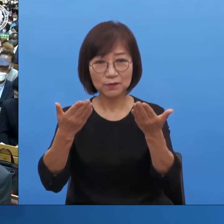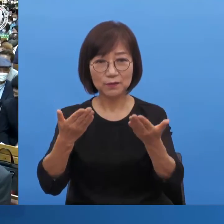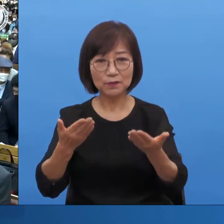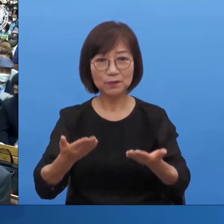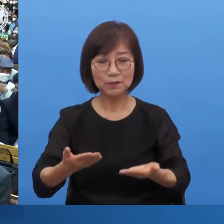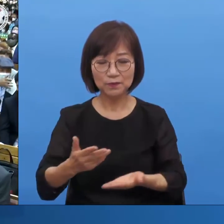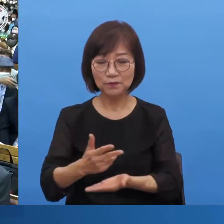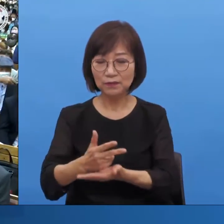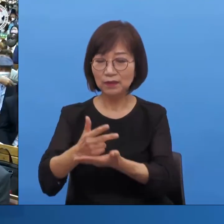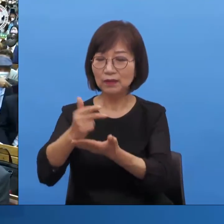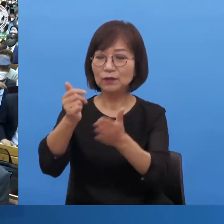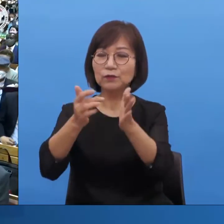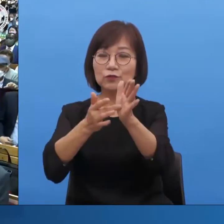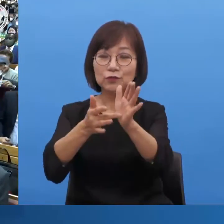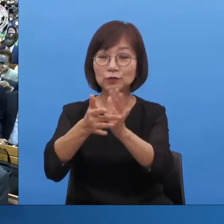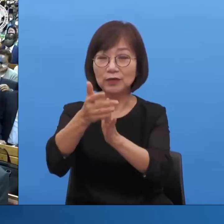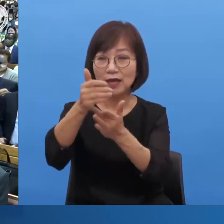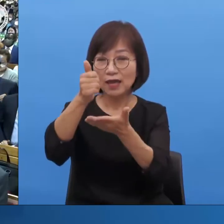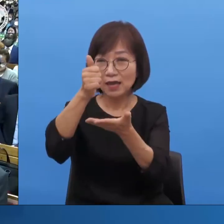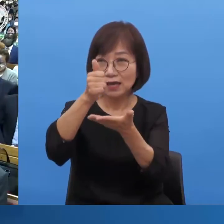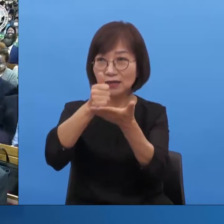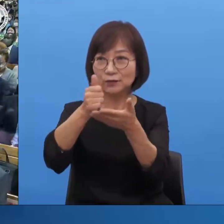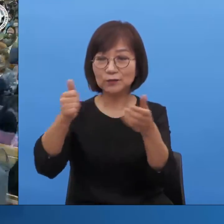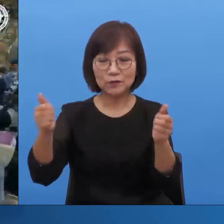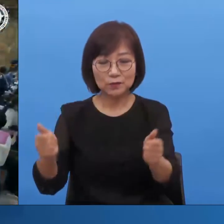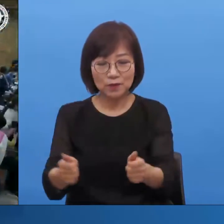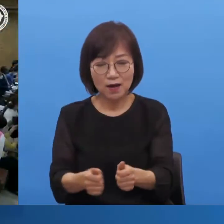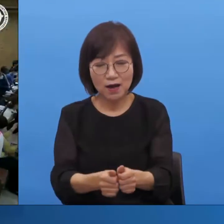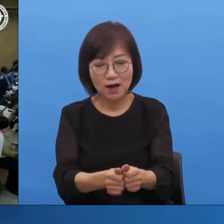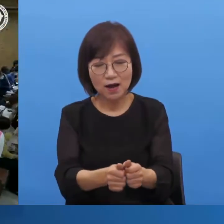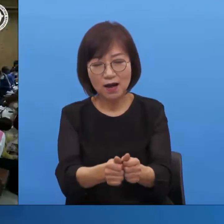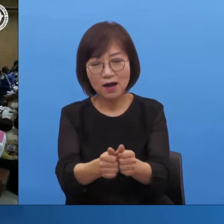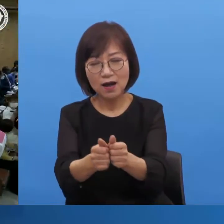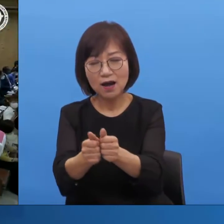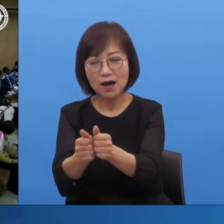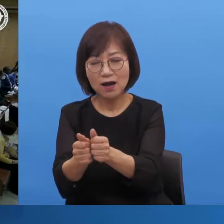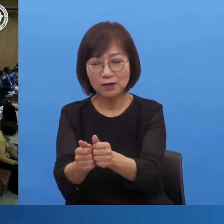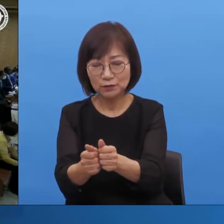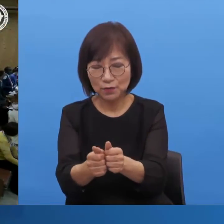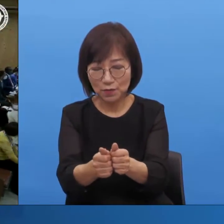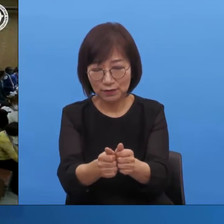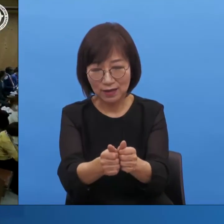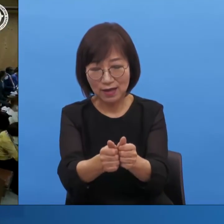사함받고 주 예수와